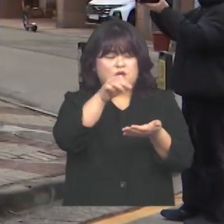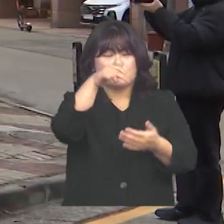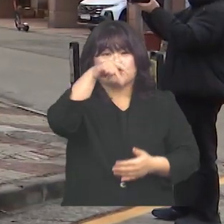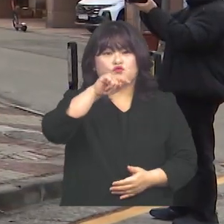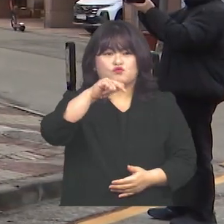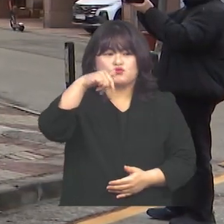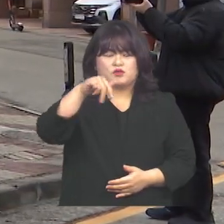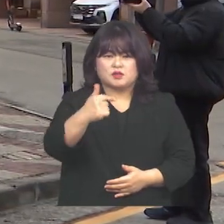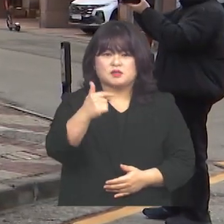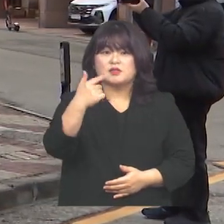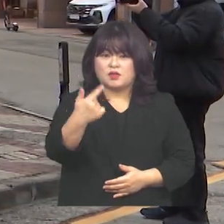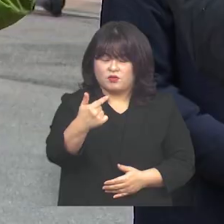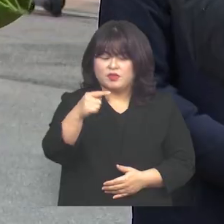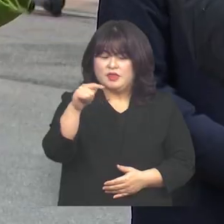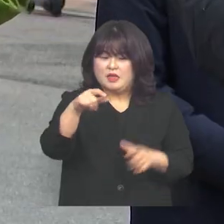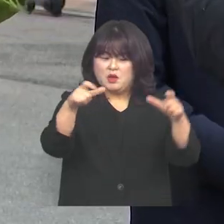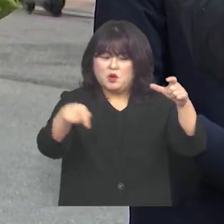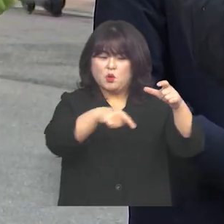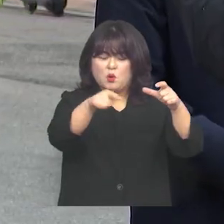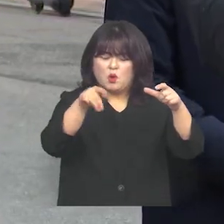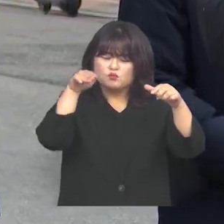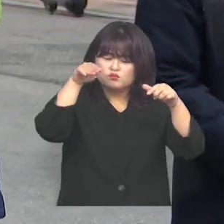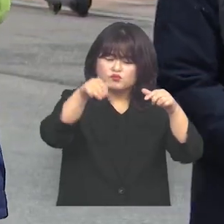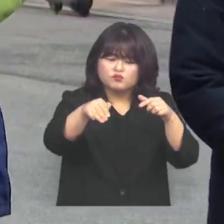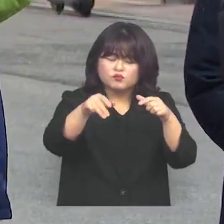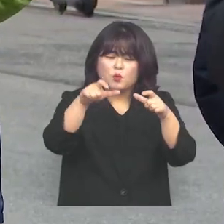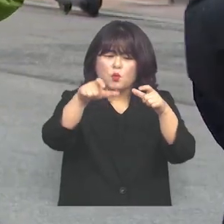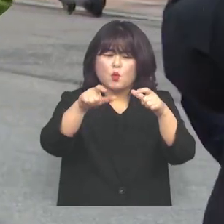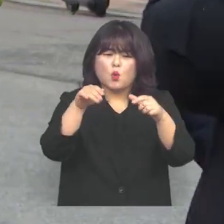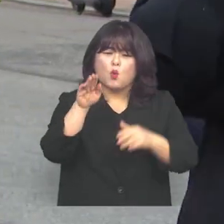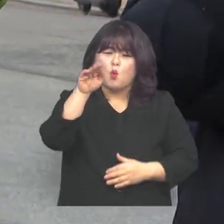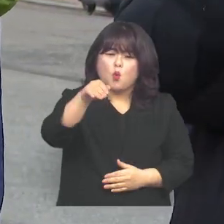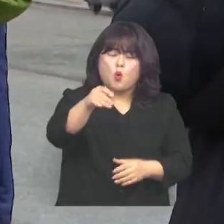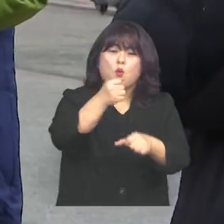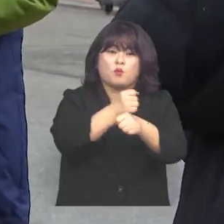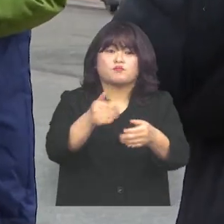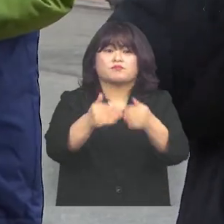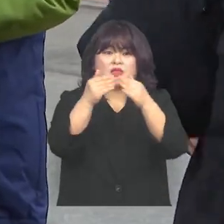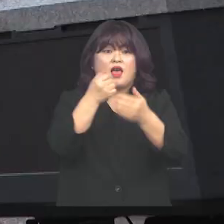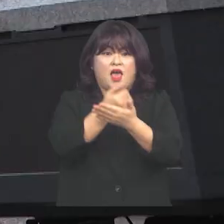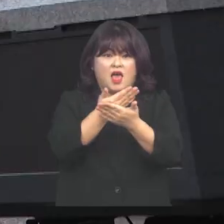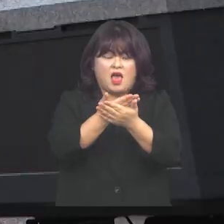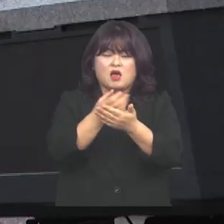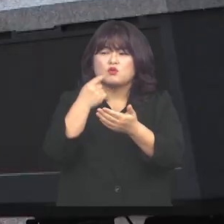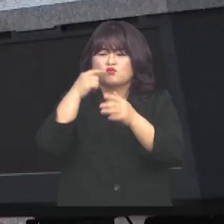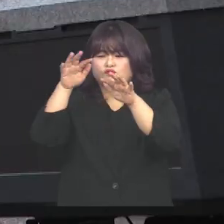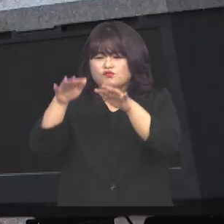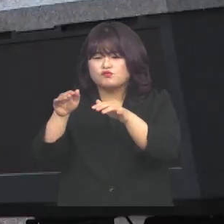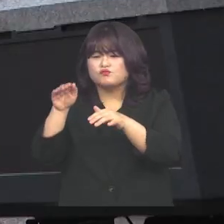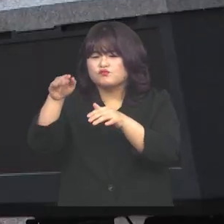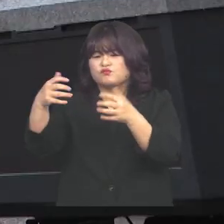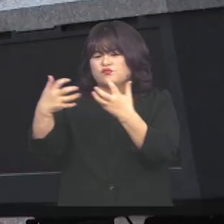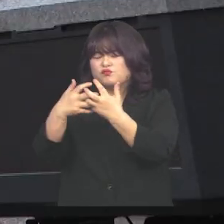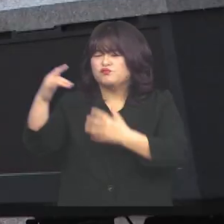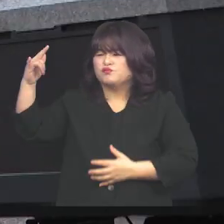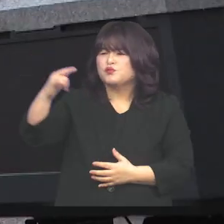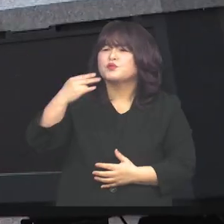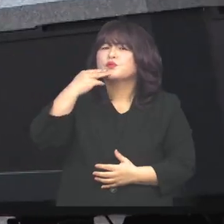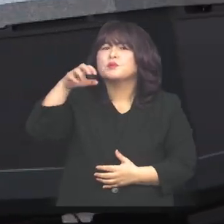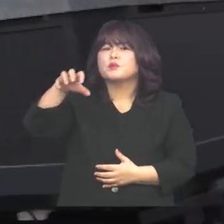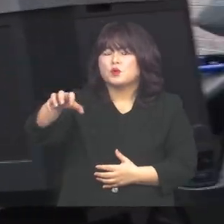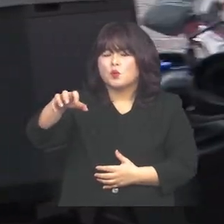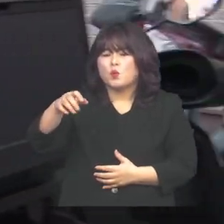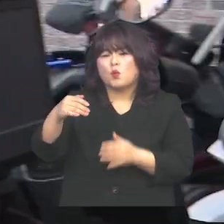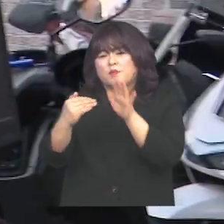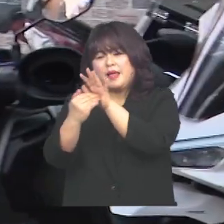학부모들은 죽전동 1245의 5번지 인근 내리막 구간의 과속 방지턱 설치와 겨울철 결빙 위험이 큰 응달도로에